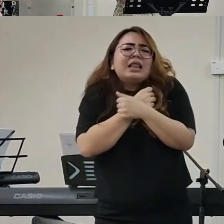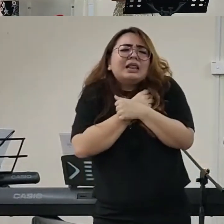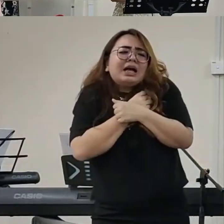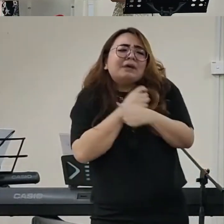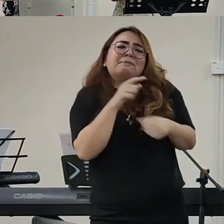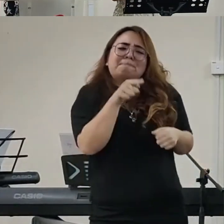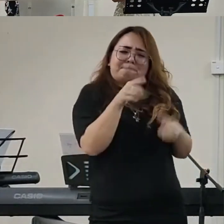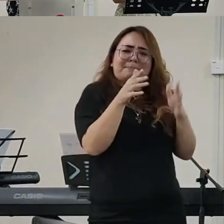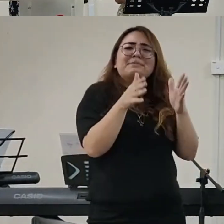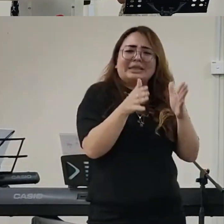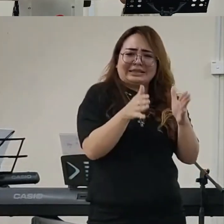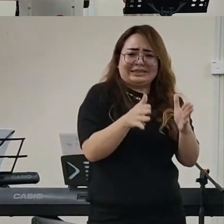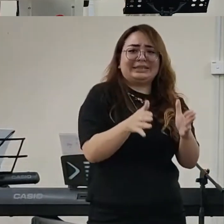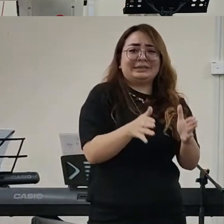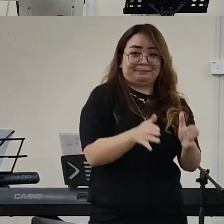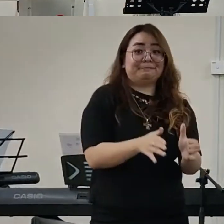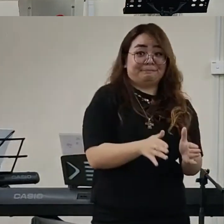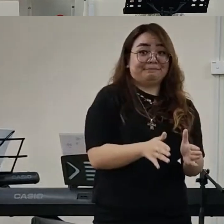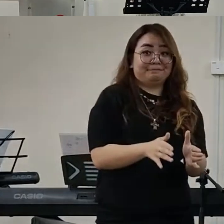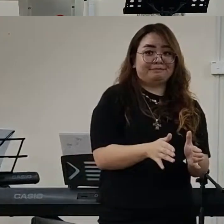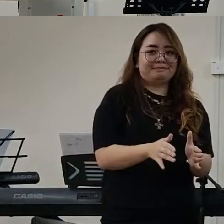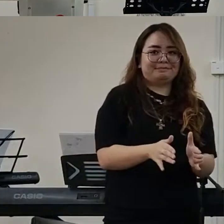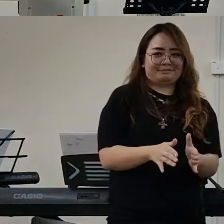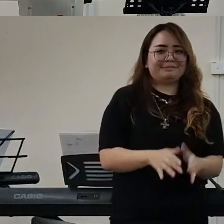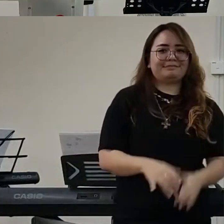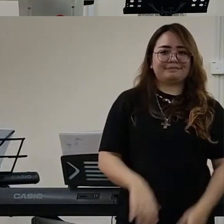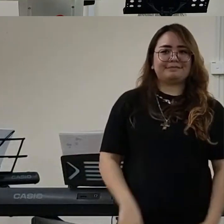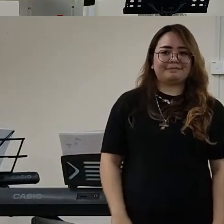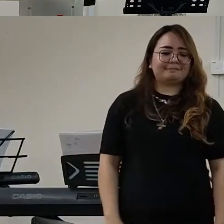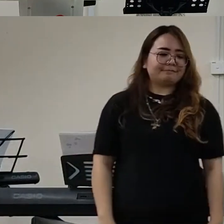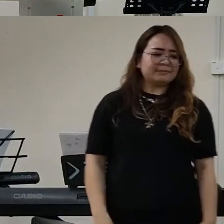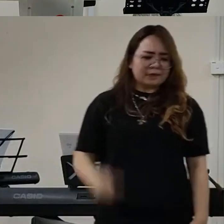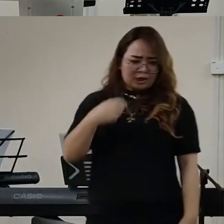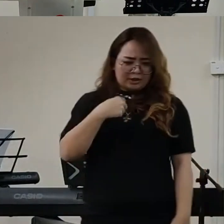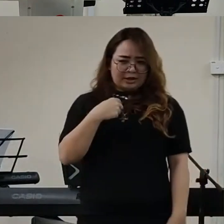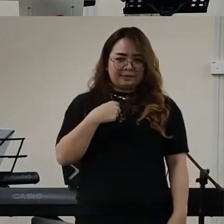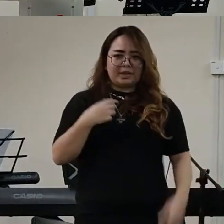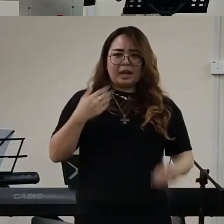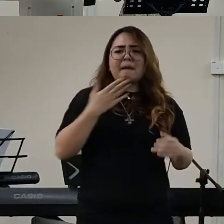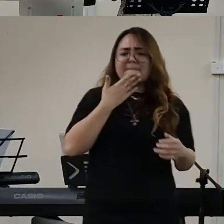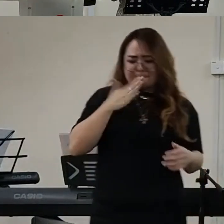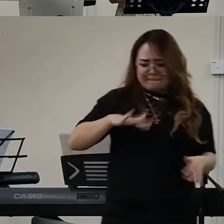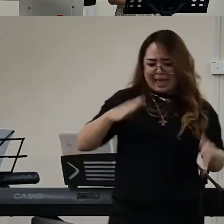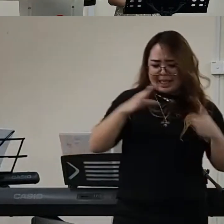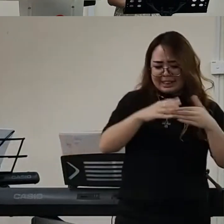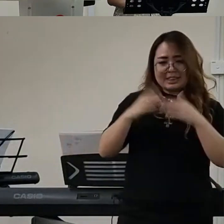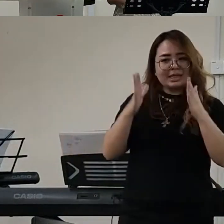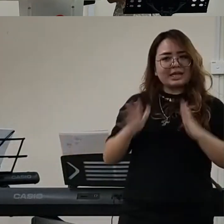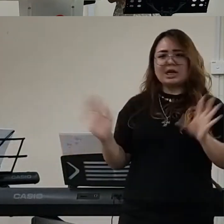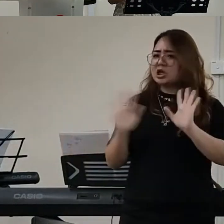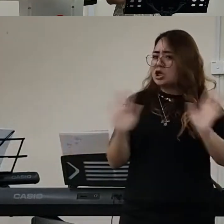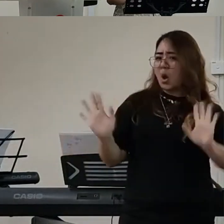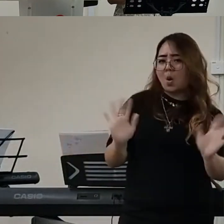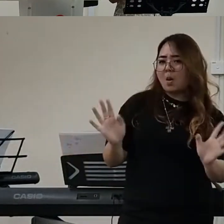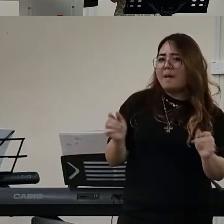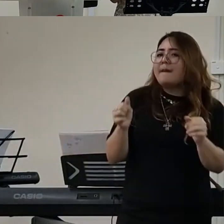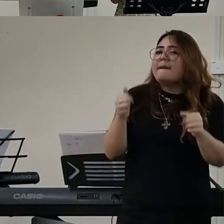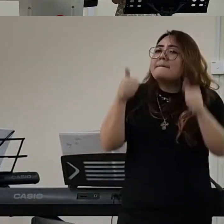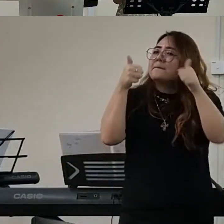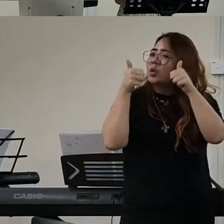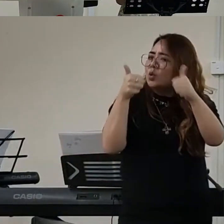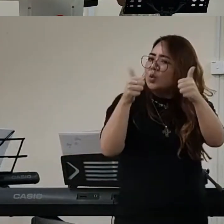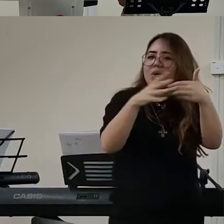到第四点，就是身为牧者应该做的事情。最后的第五点呢，是告诉我们身为牧者不应该做的。我们不应该